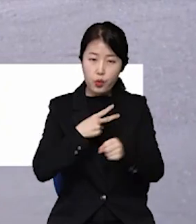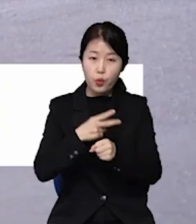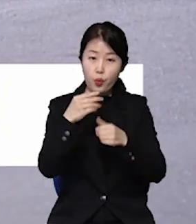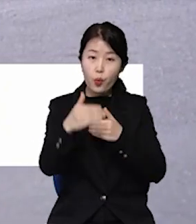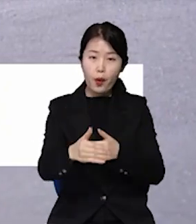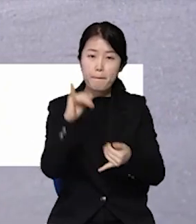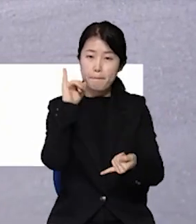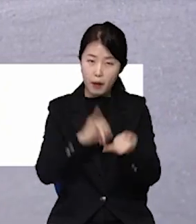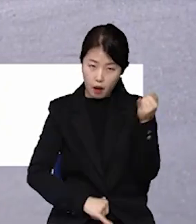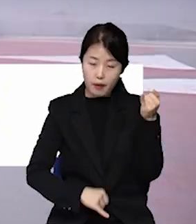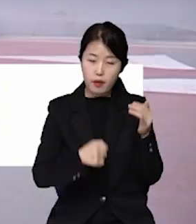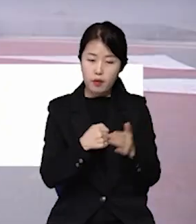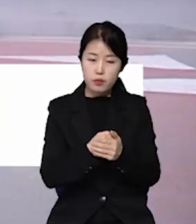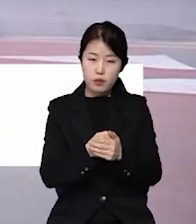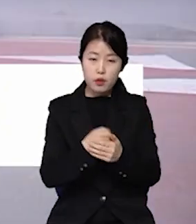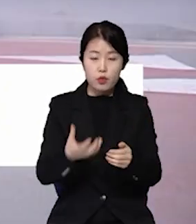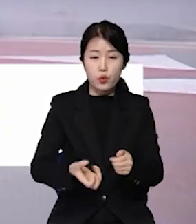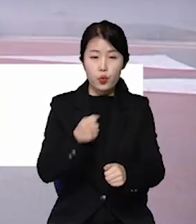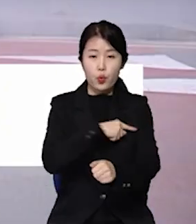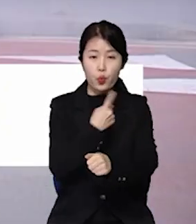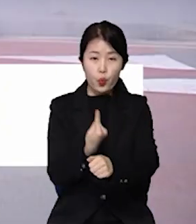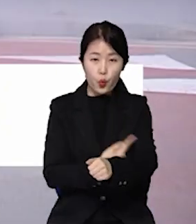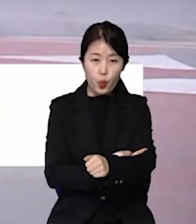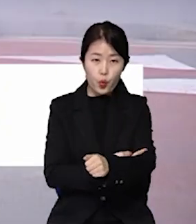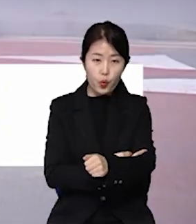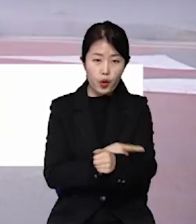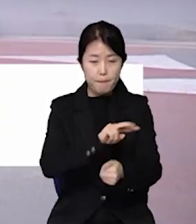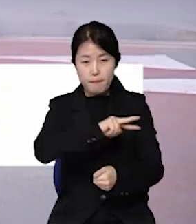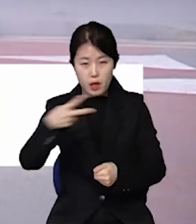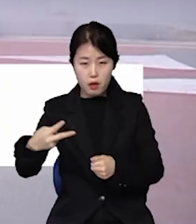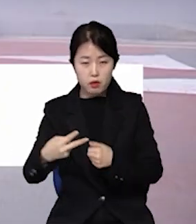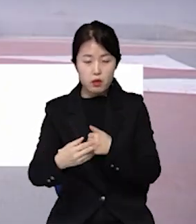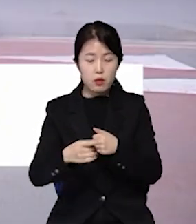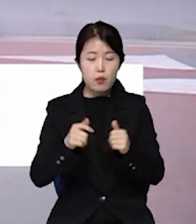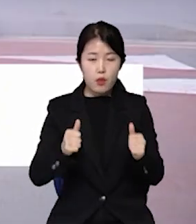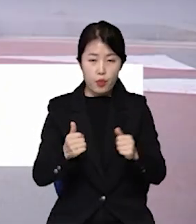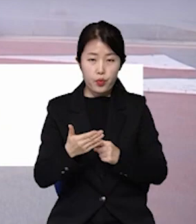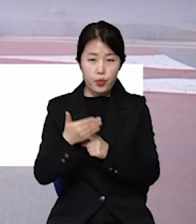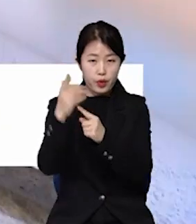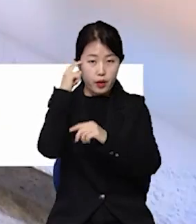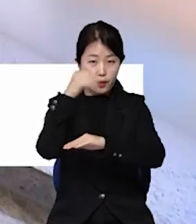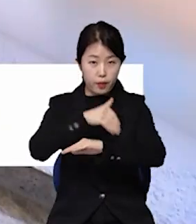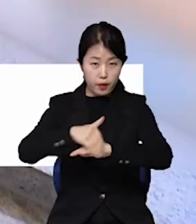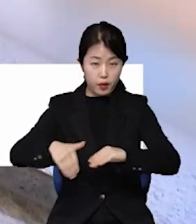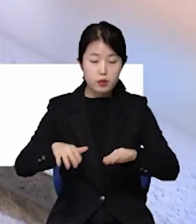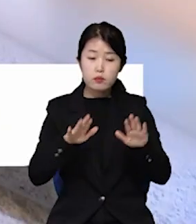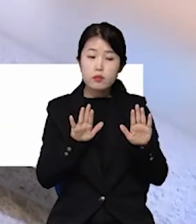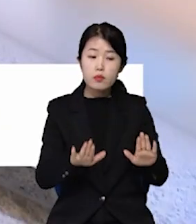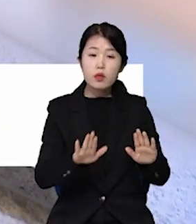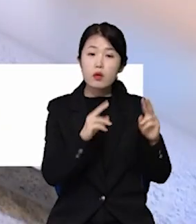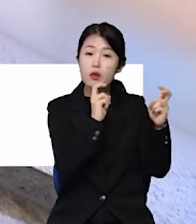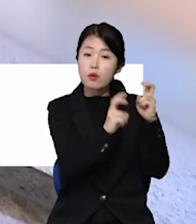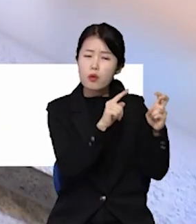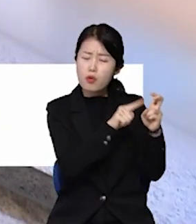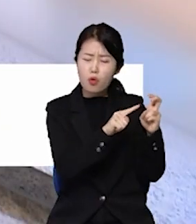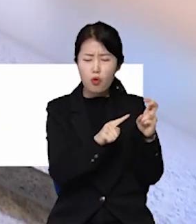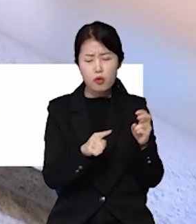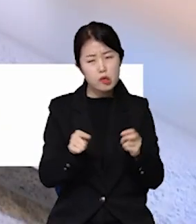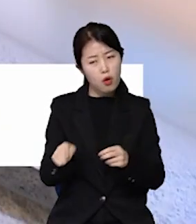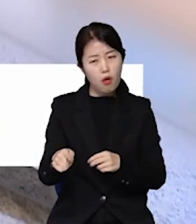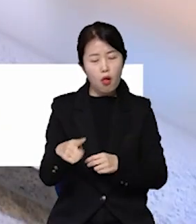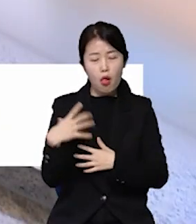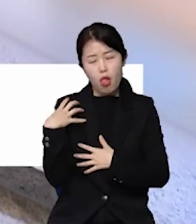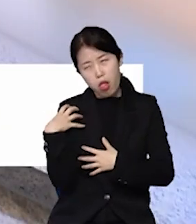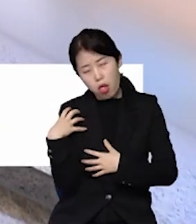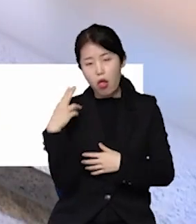지키지 않아 소유권 이전 등기 소송을 준비 중이라고 밝혔습니다. 앞서 해당 시행사는 기부 체납 조건이 너무